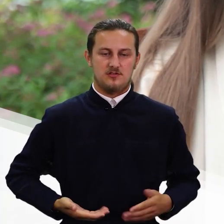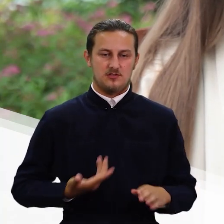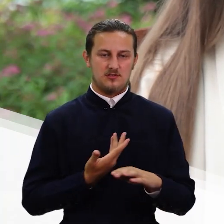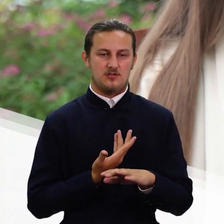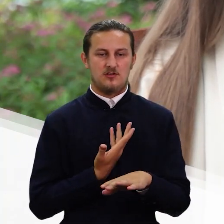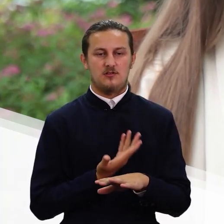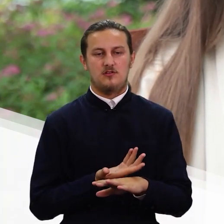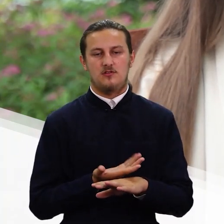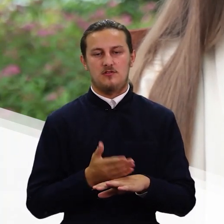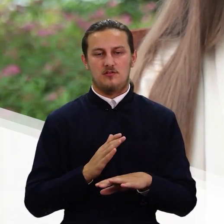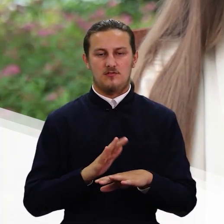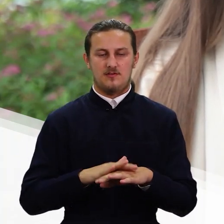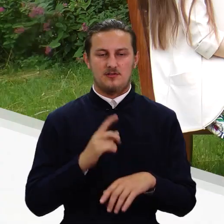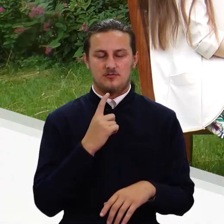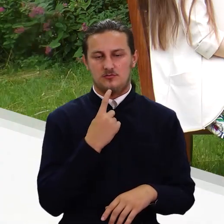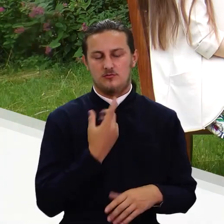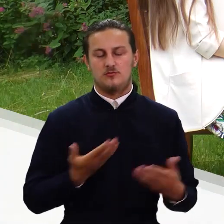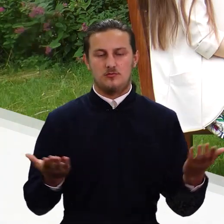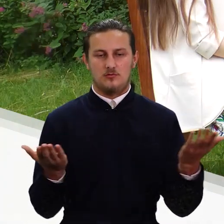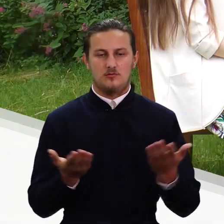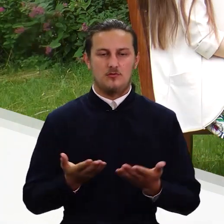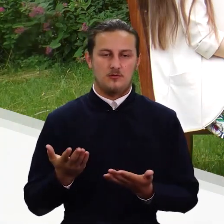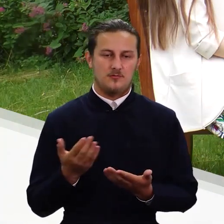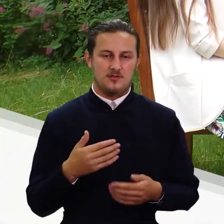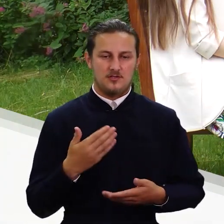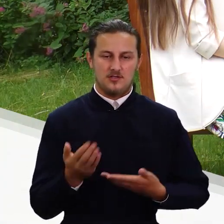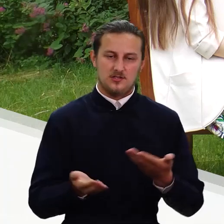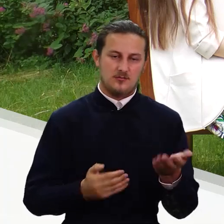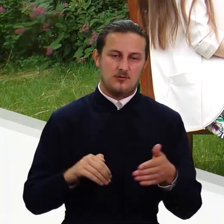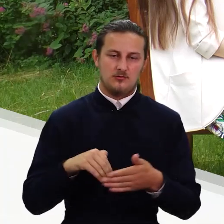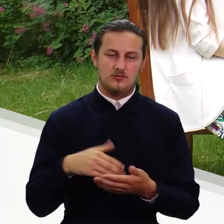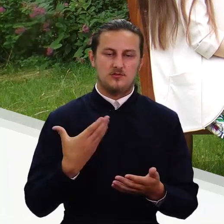до нього, ми зразу шукаємо в нього підтримки. І